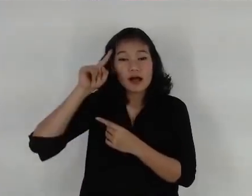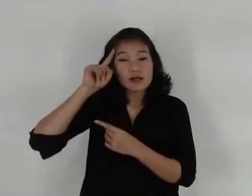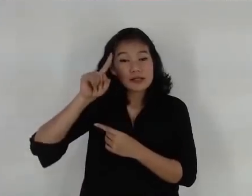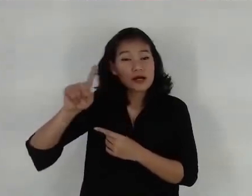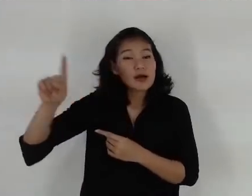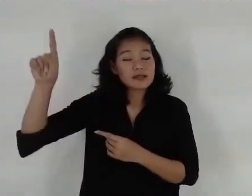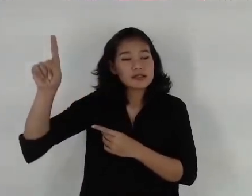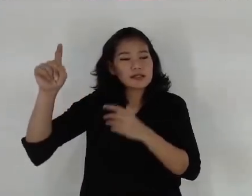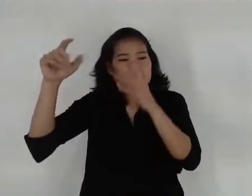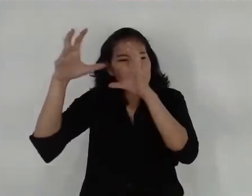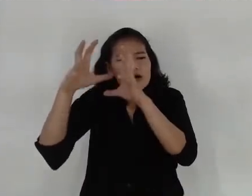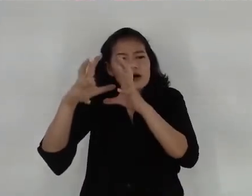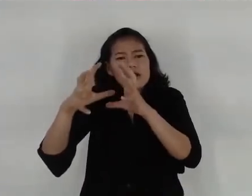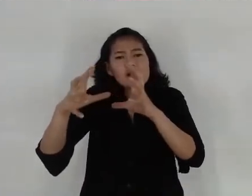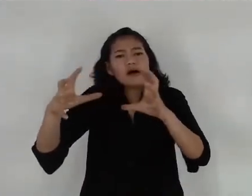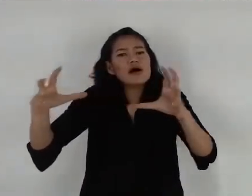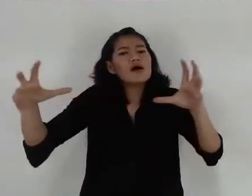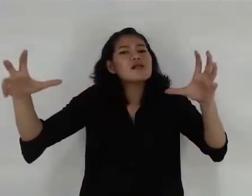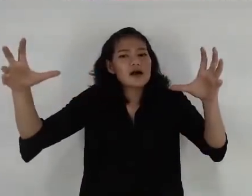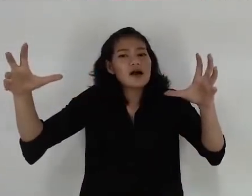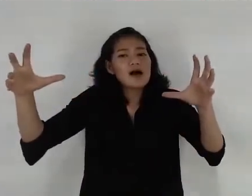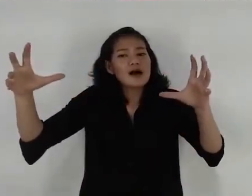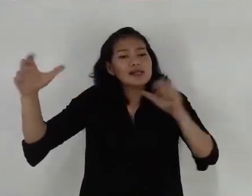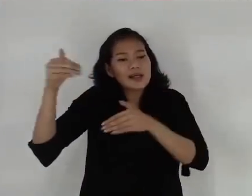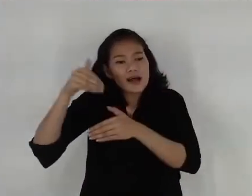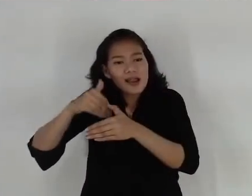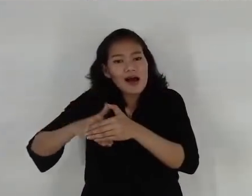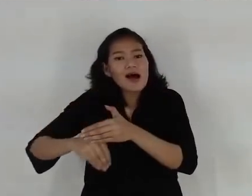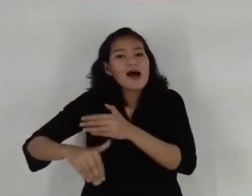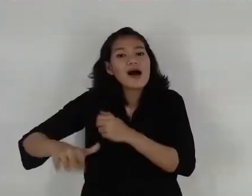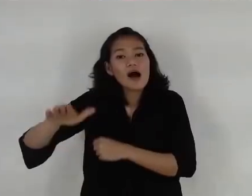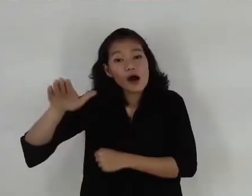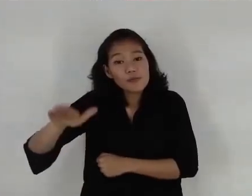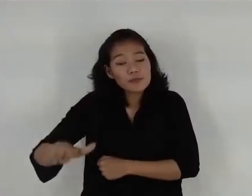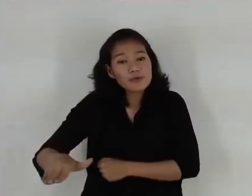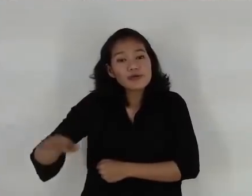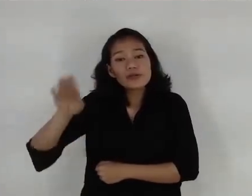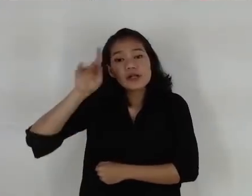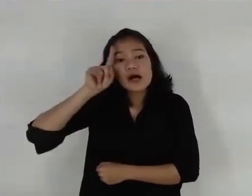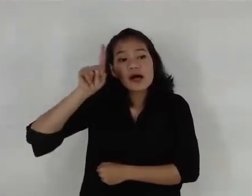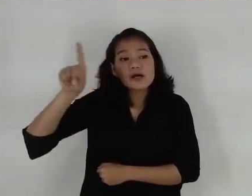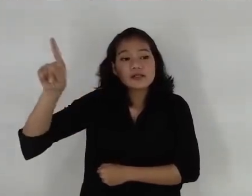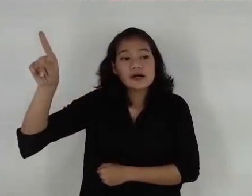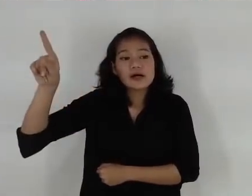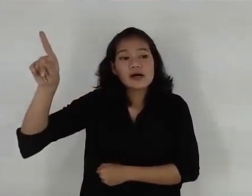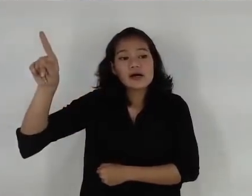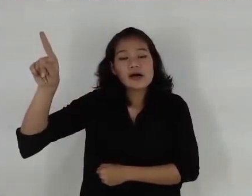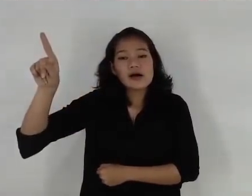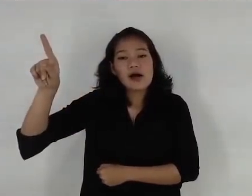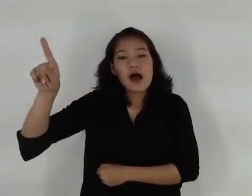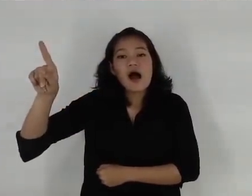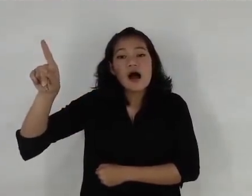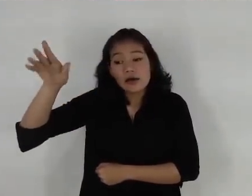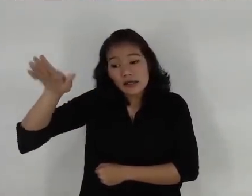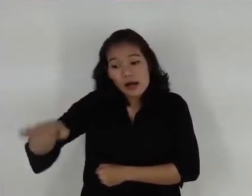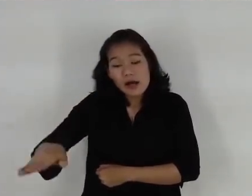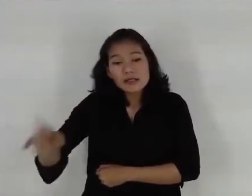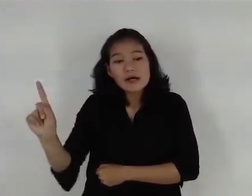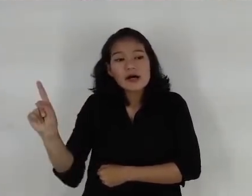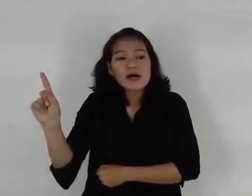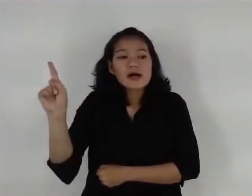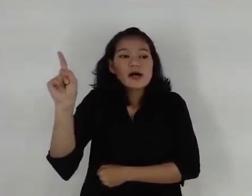pusoko siholhi genggamanku Chanyeol